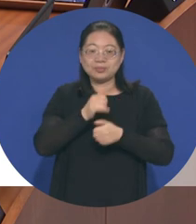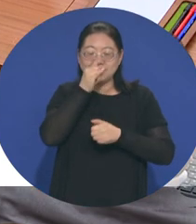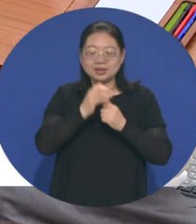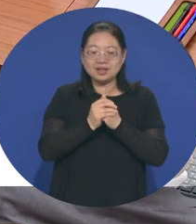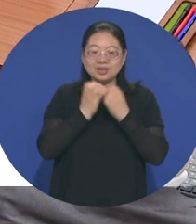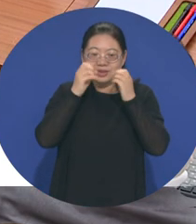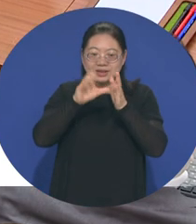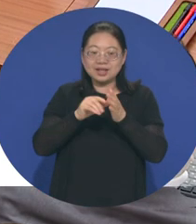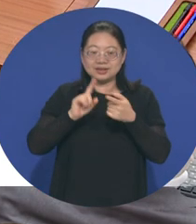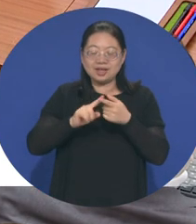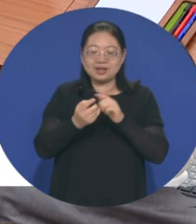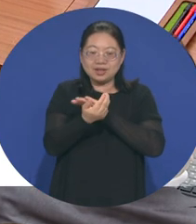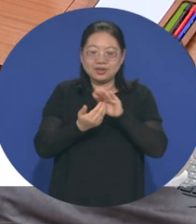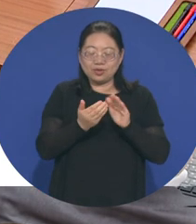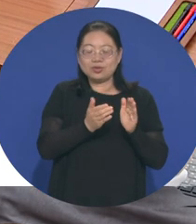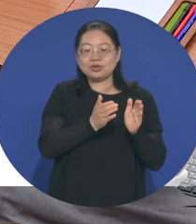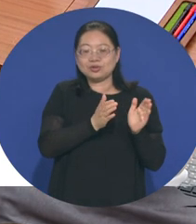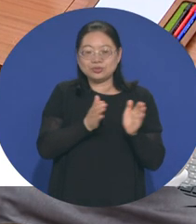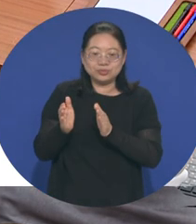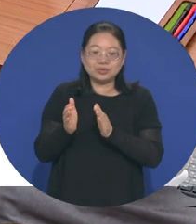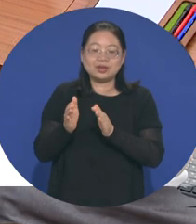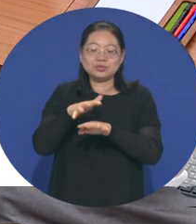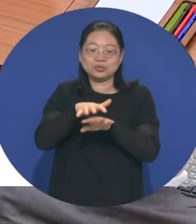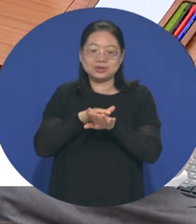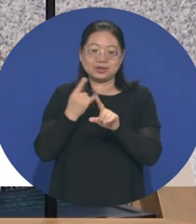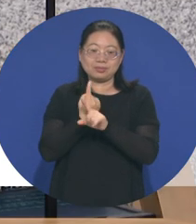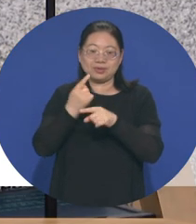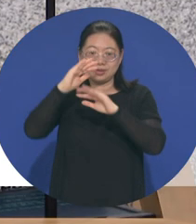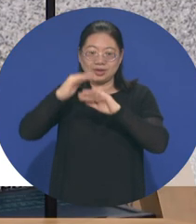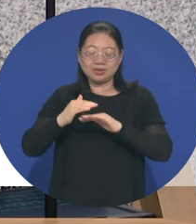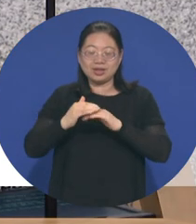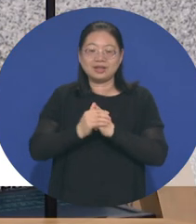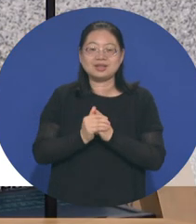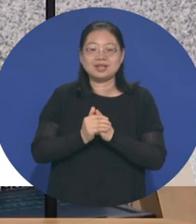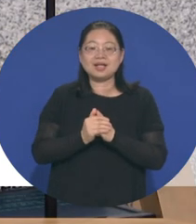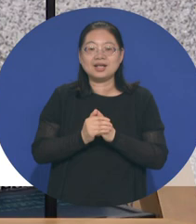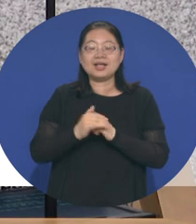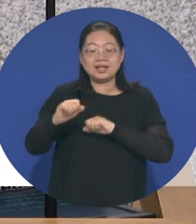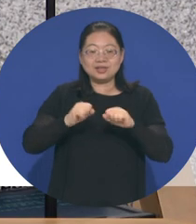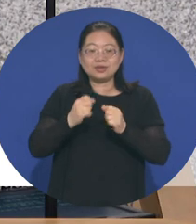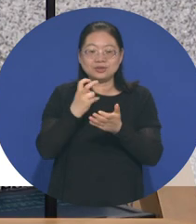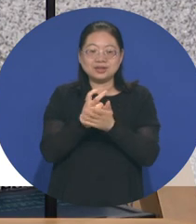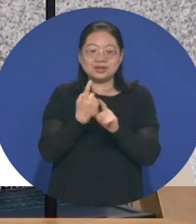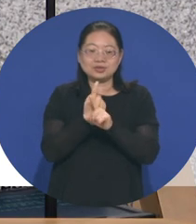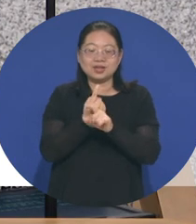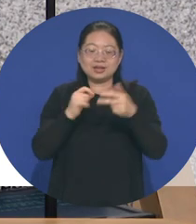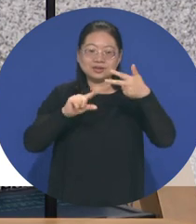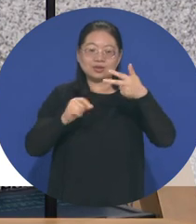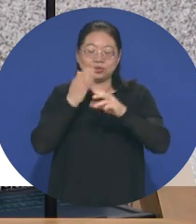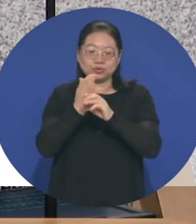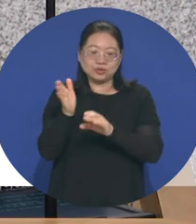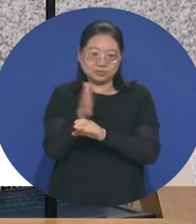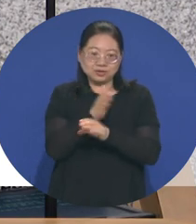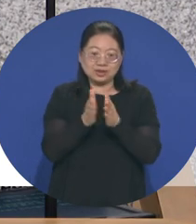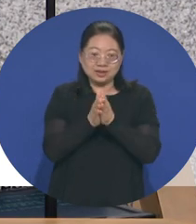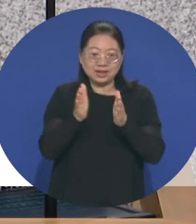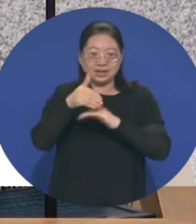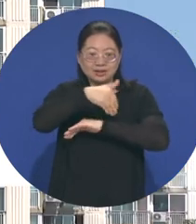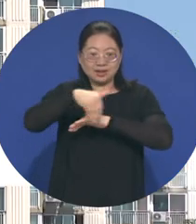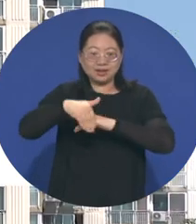대한 선제적 대응에 중점을 둔 이번 조직 개편은 시행규칙 개정들을 거쳐 7월 중순부터 시행될